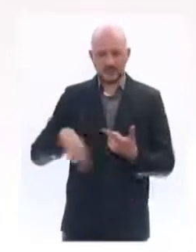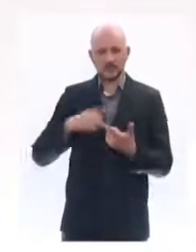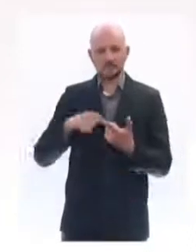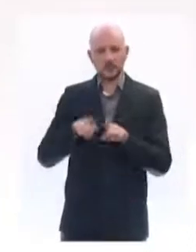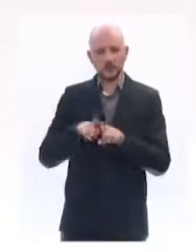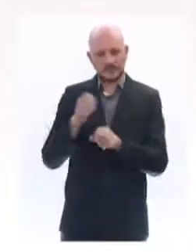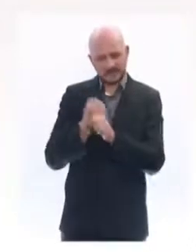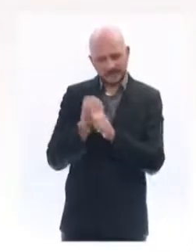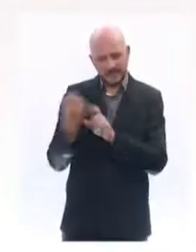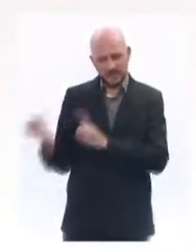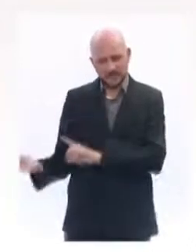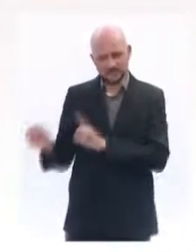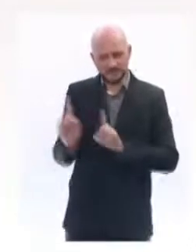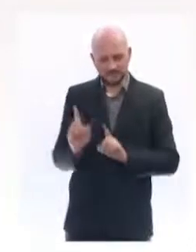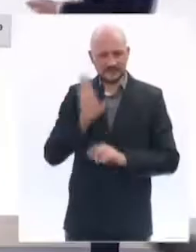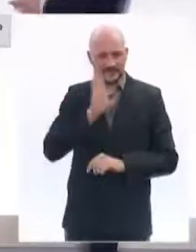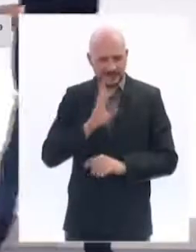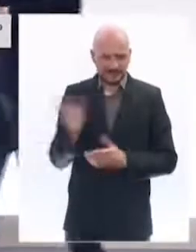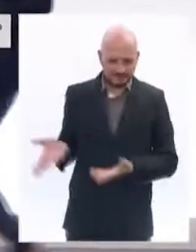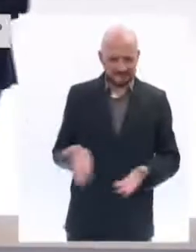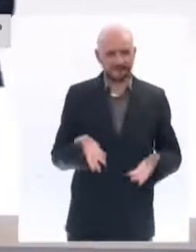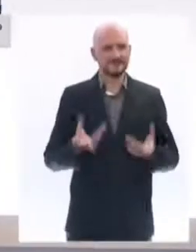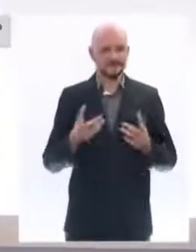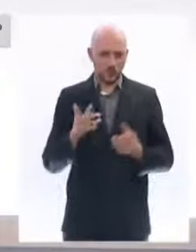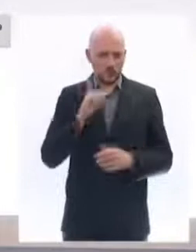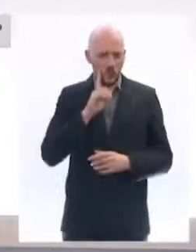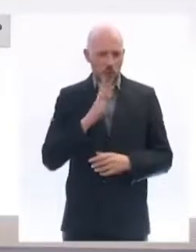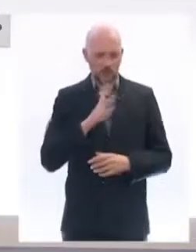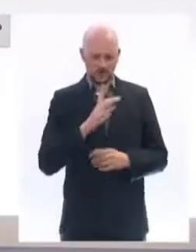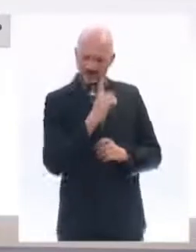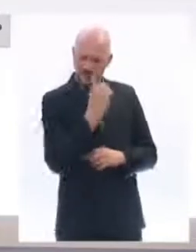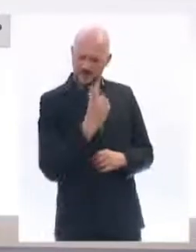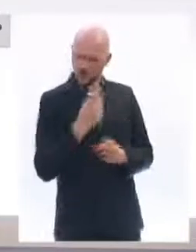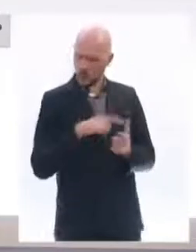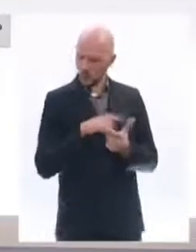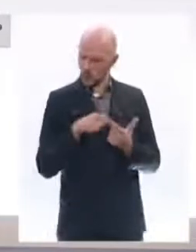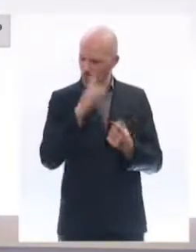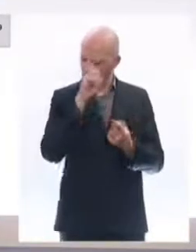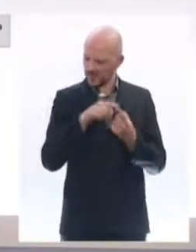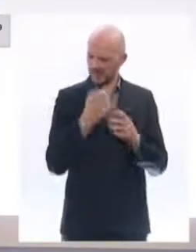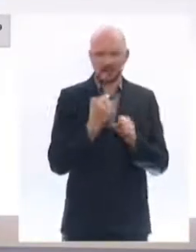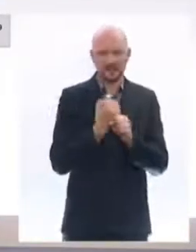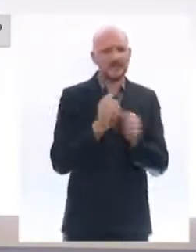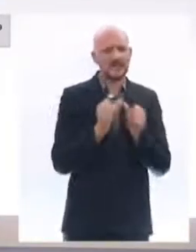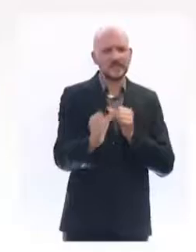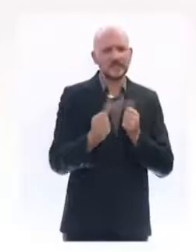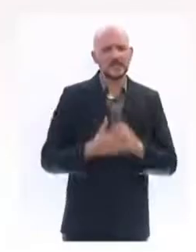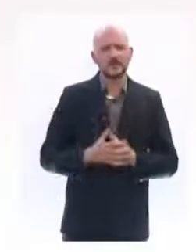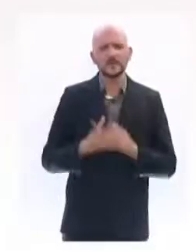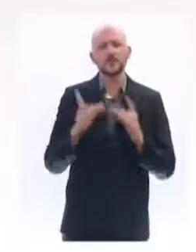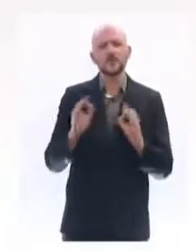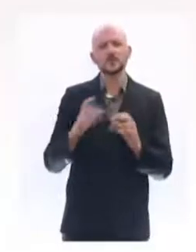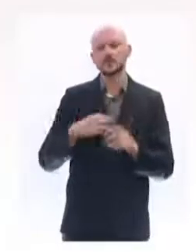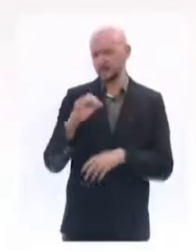derrière puisqu'il ya eu deux questions sur le télétravail la première question concernait